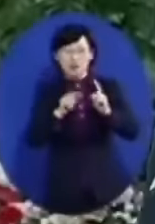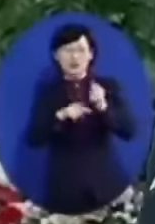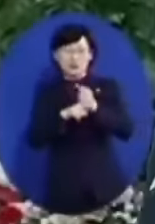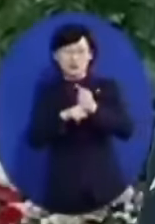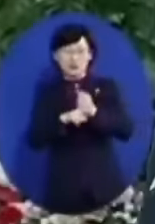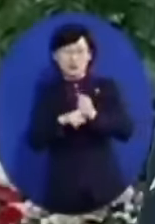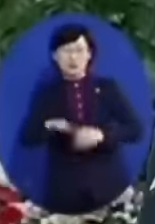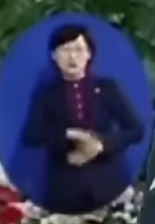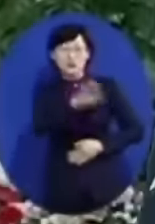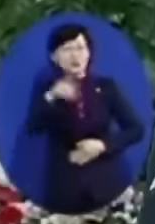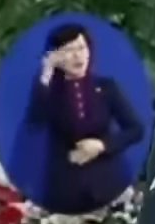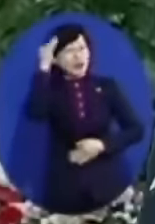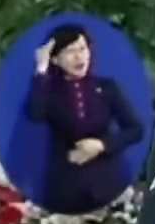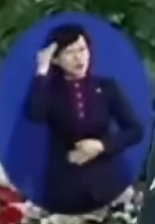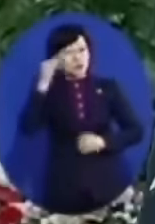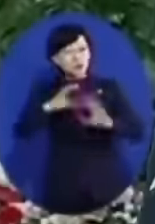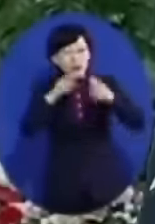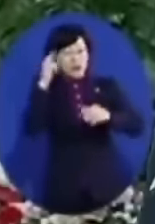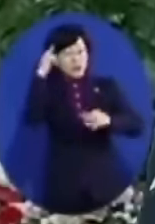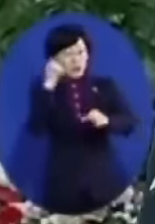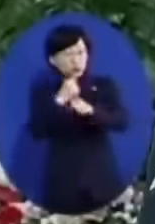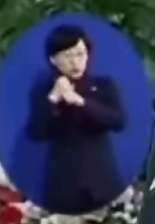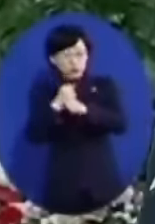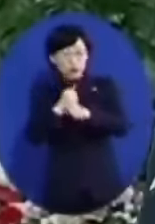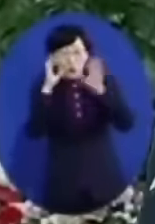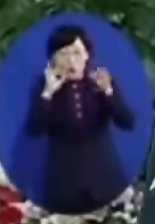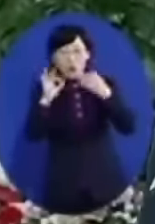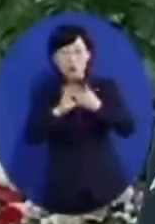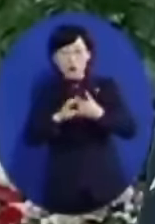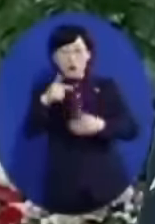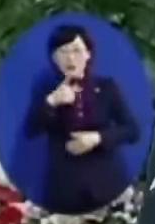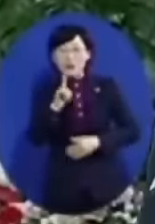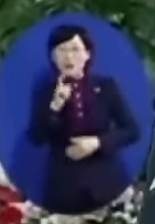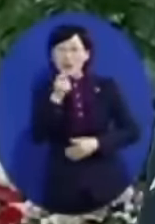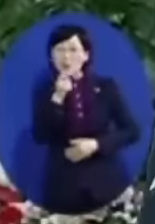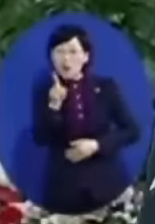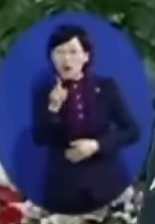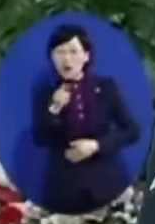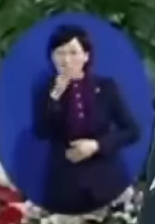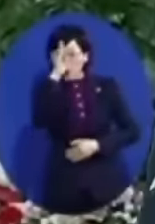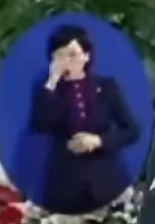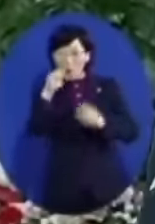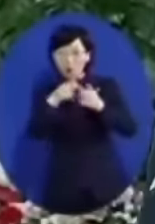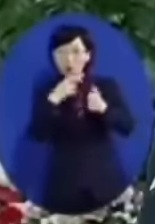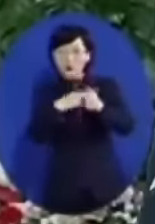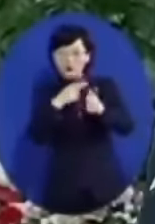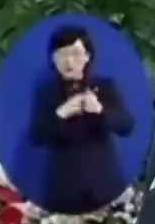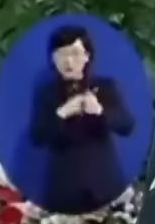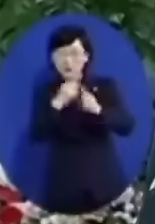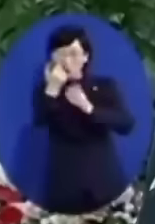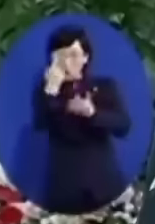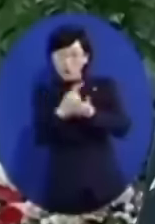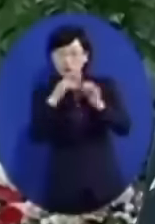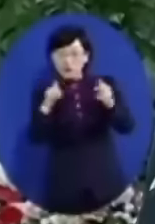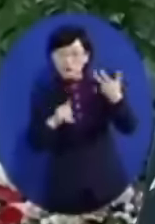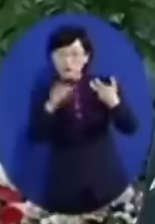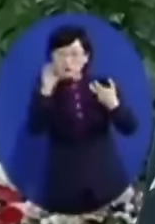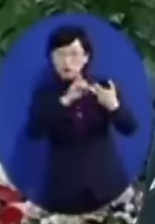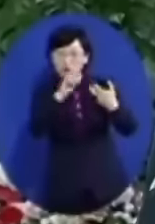우리나라의 한 연구에 의하면 내과계 입원 환자의 약 71%가 스트레스로 인해